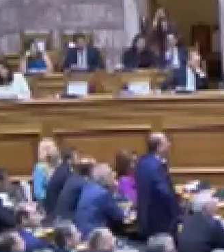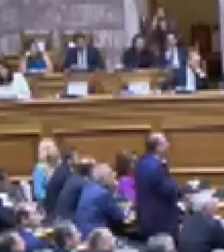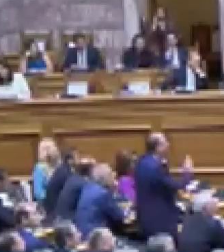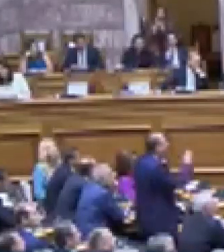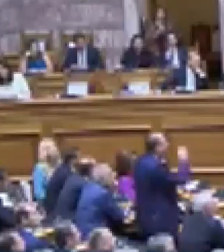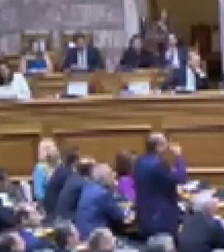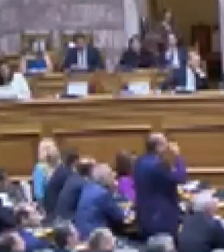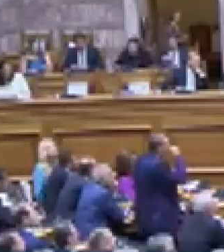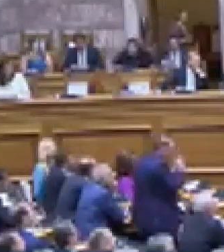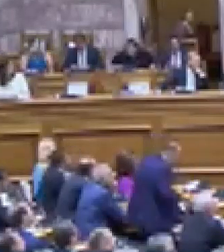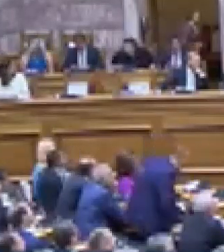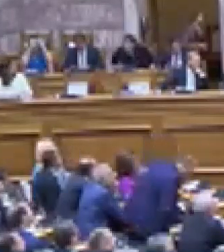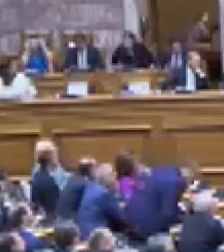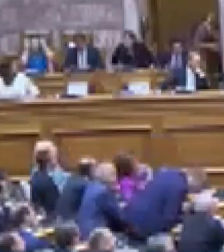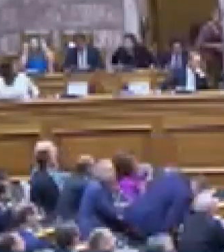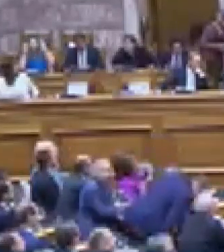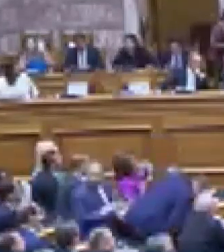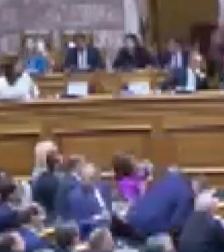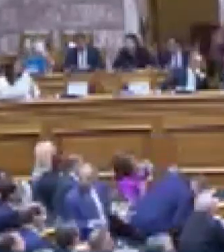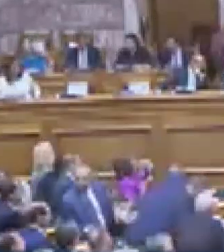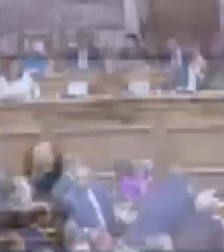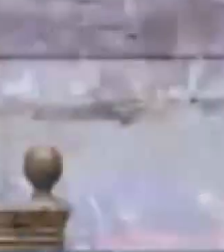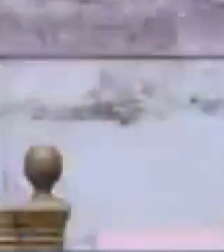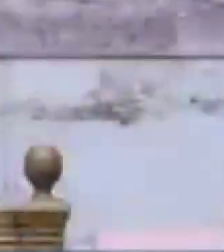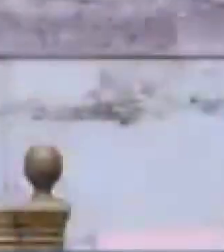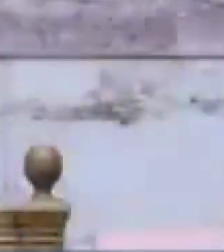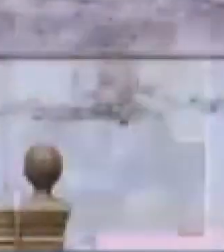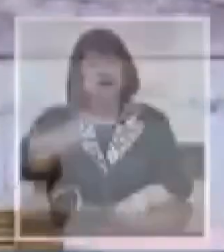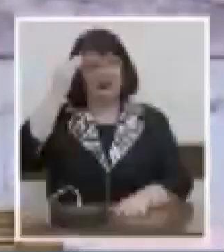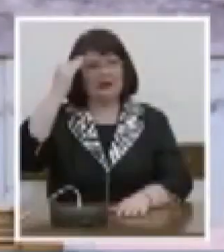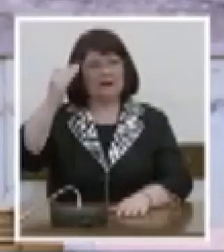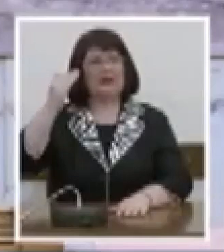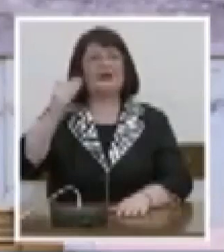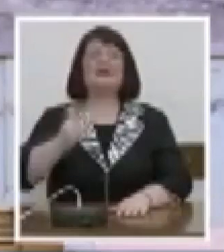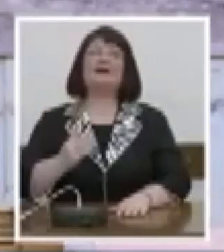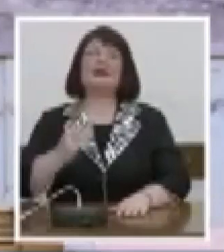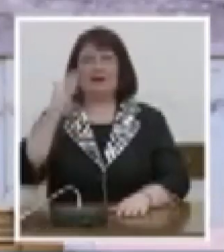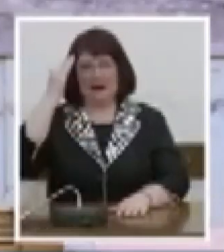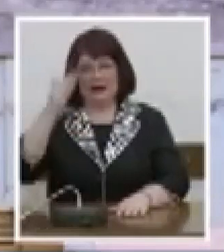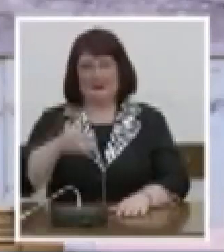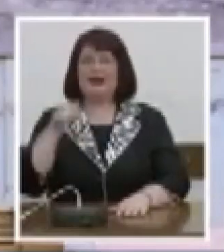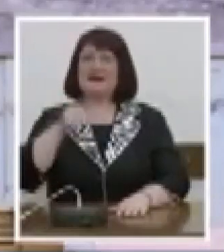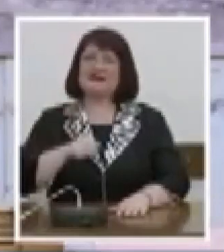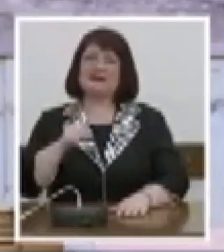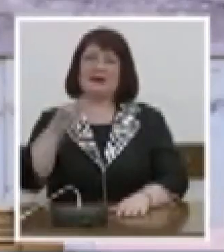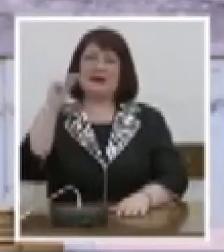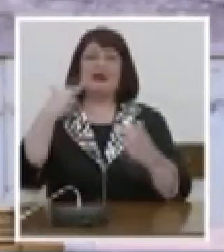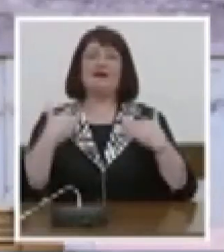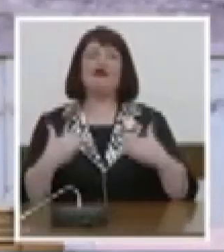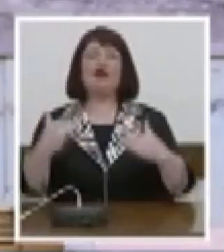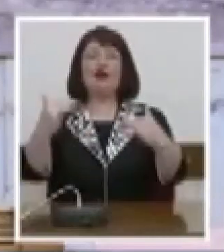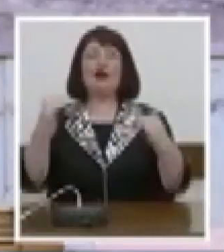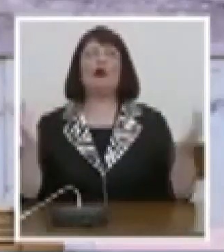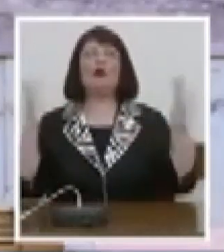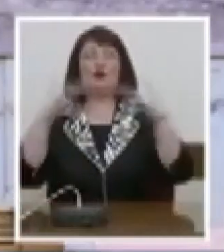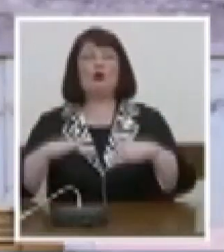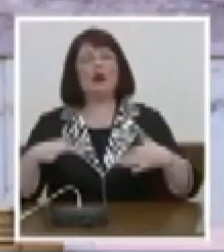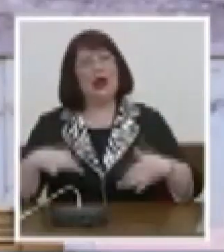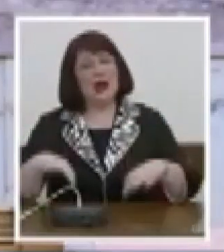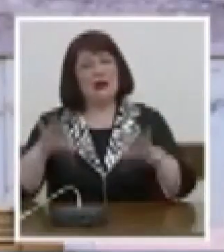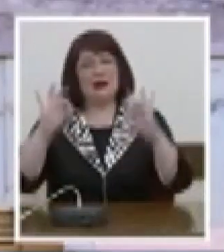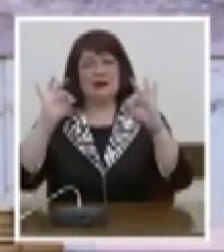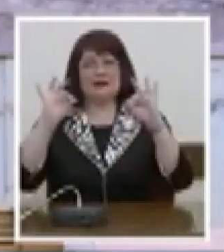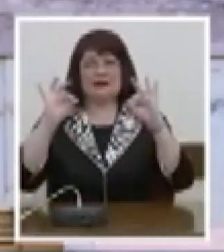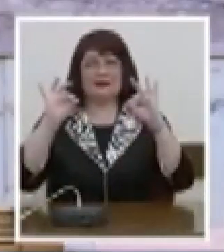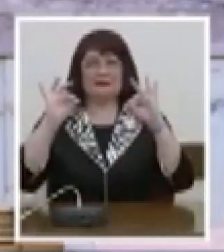Κυρίες και κύριοι συνάδελφοι, καλημέρα σας. Συγκαλείται η Βουλή και κηρύσσεται η έναρξη